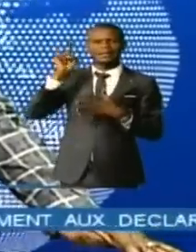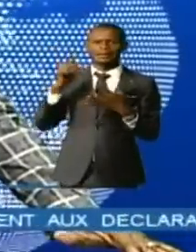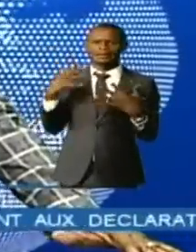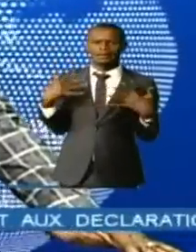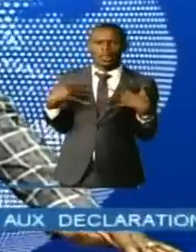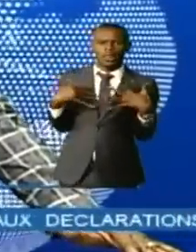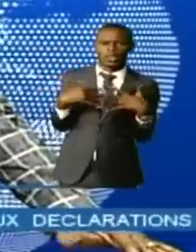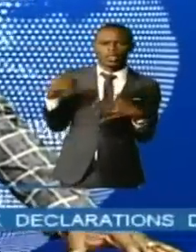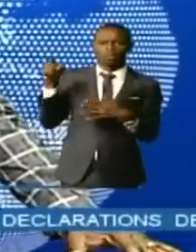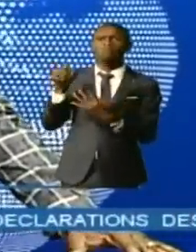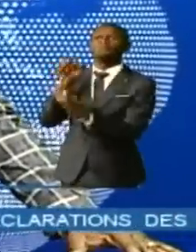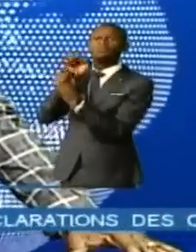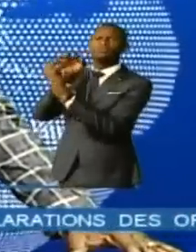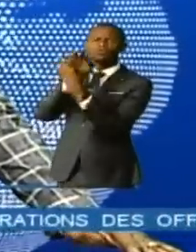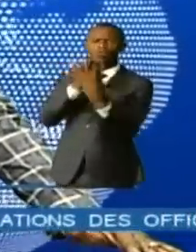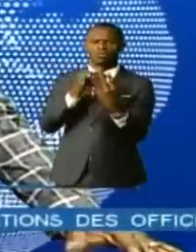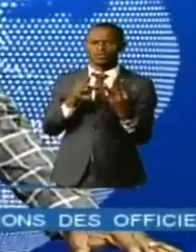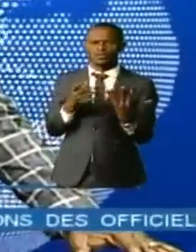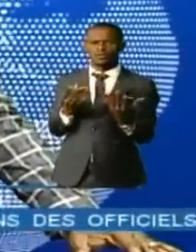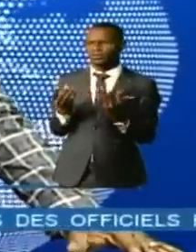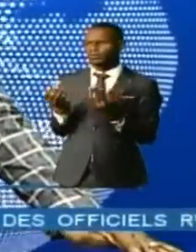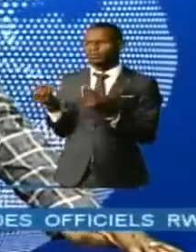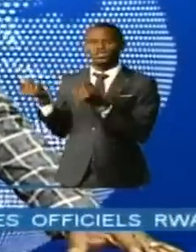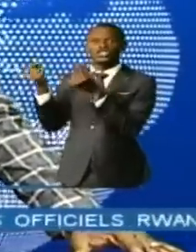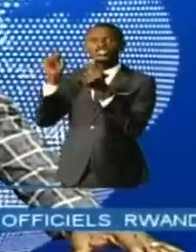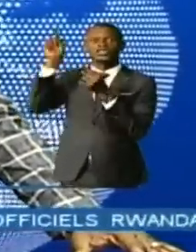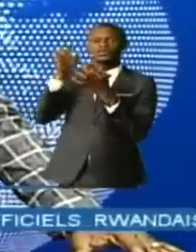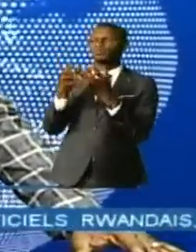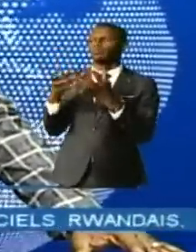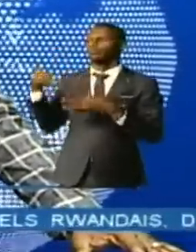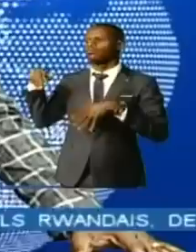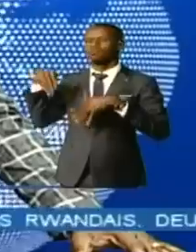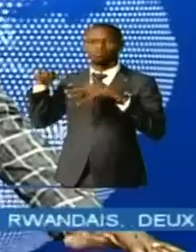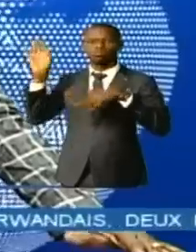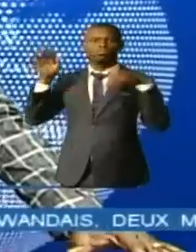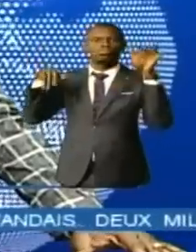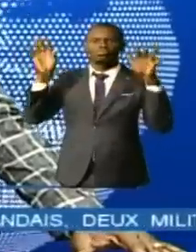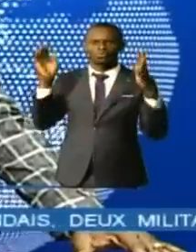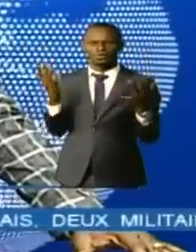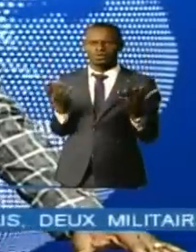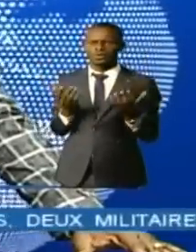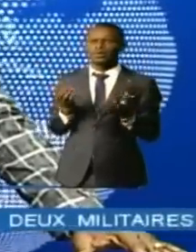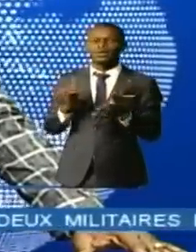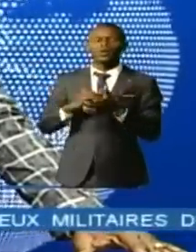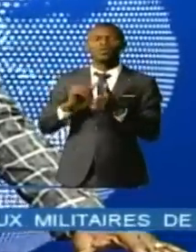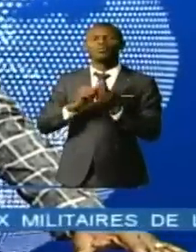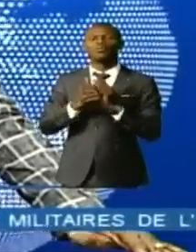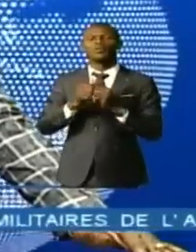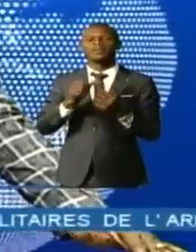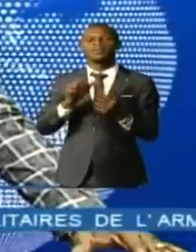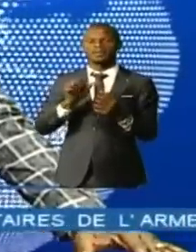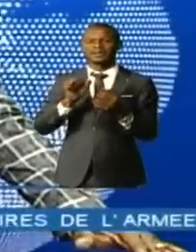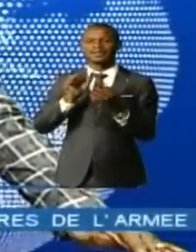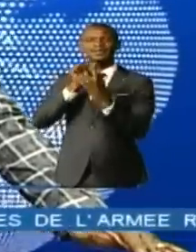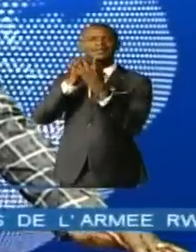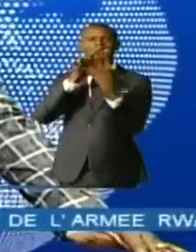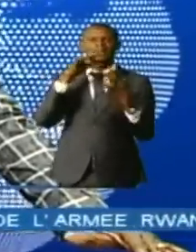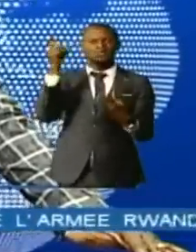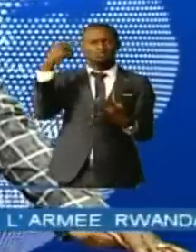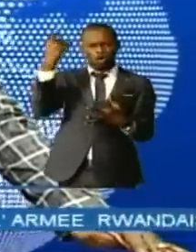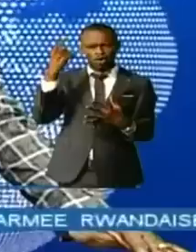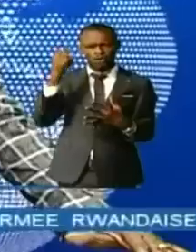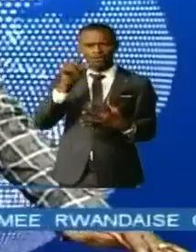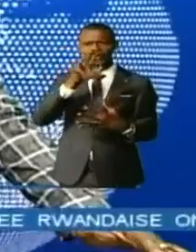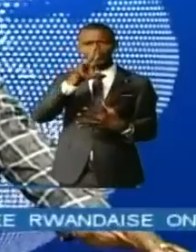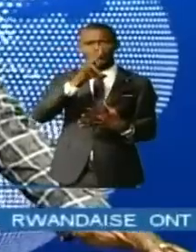et donc il faut encadrer les recettes. Troisièmement, il y a la guerre en Ukraine qui n'est pas négligeable. Vous savez ce qu'elle a apporté aujourd'hui comme conséquence sur le plan